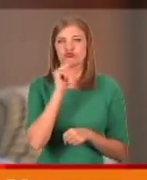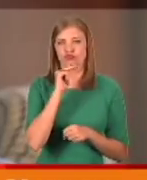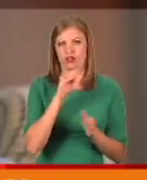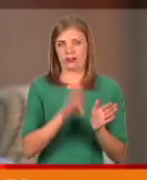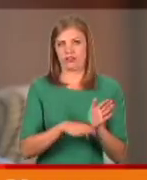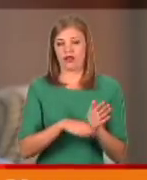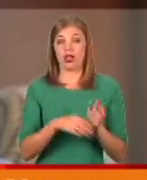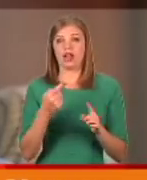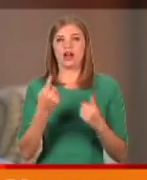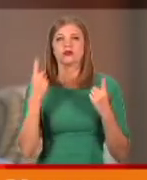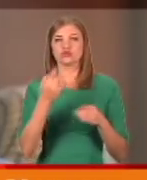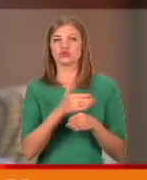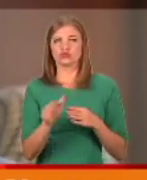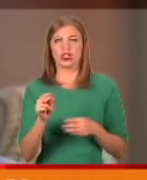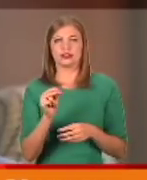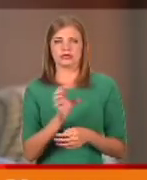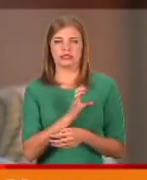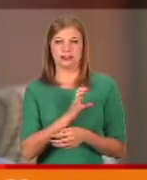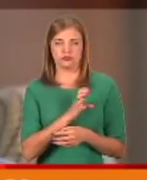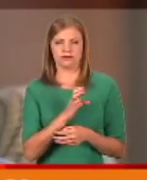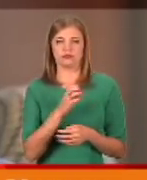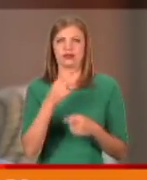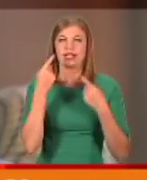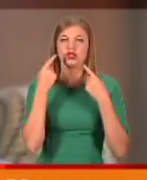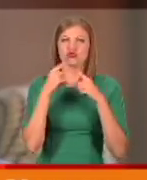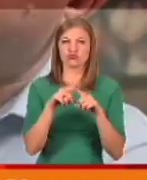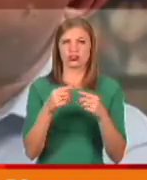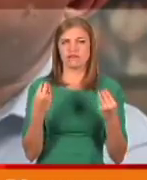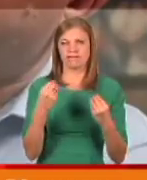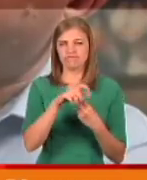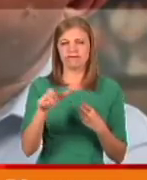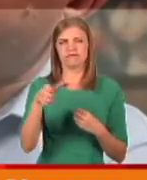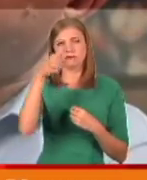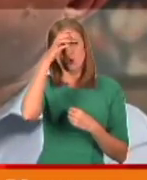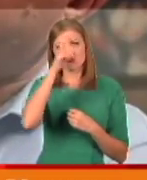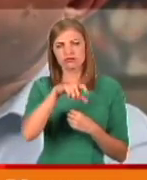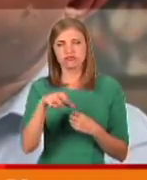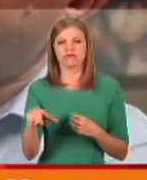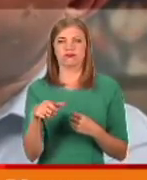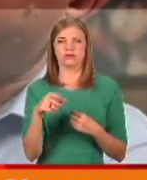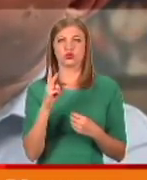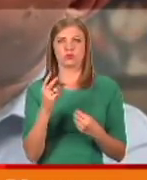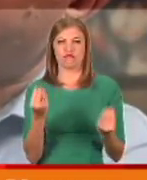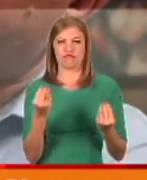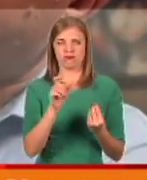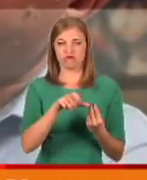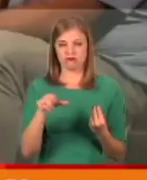Значительна частина аристократів, інженерного персоналу, научного персоналу, аристократів.